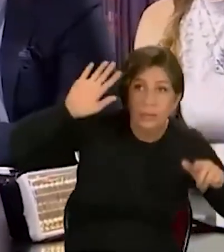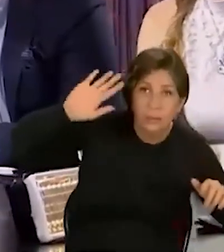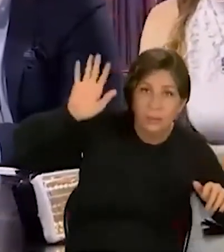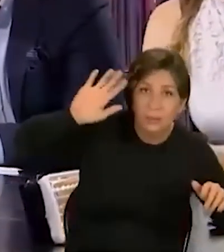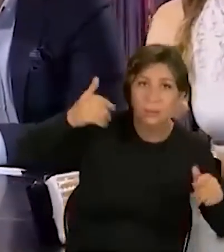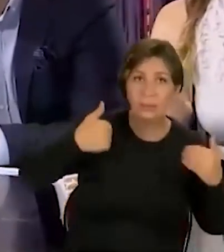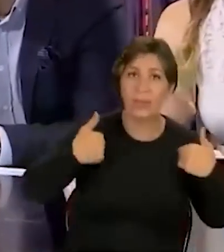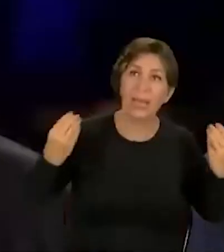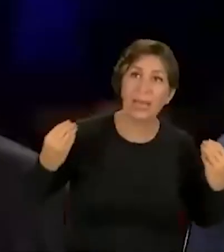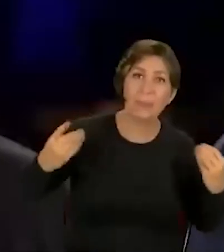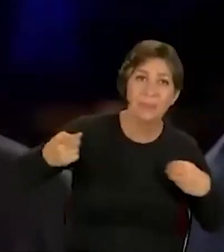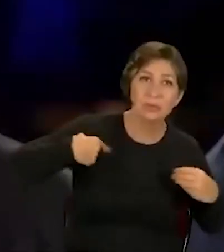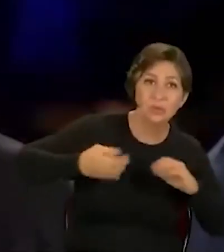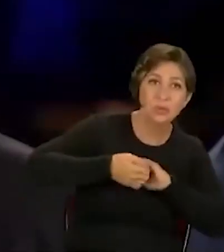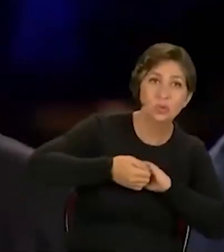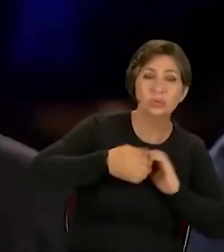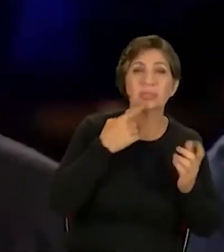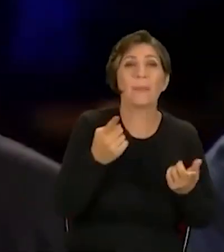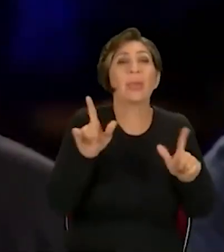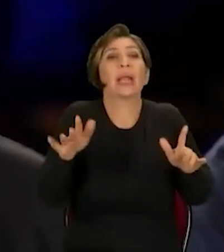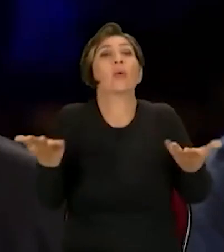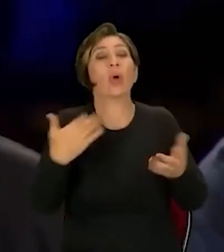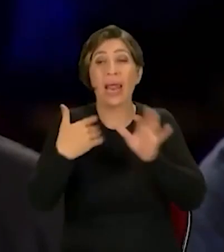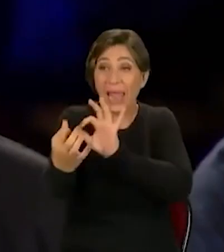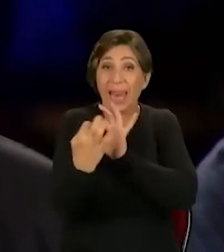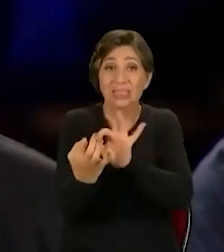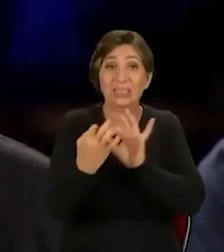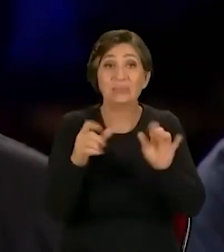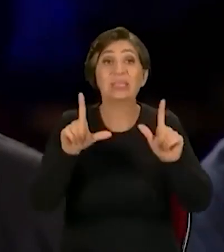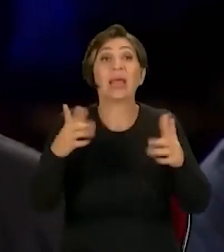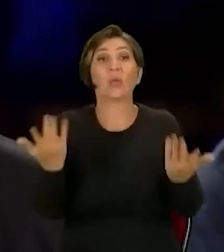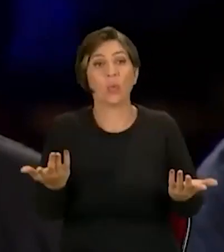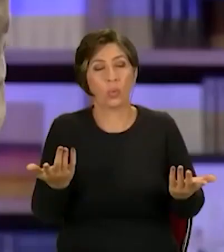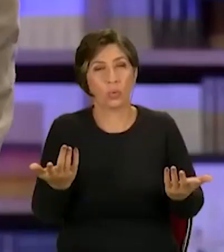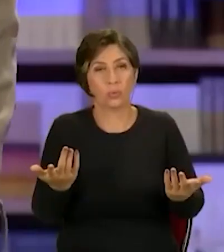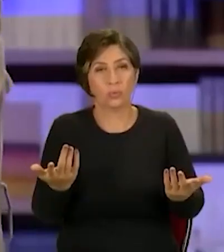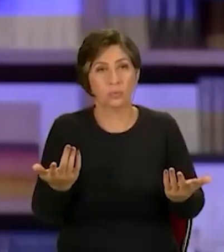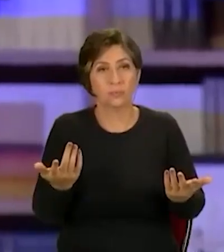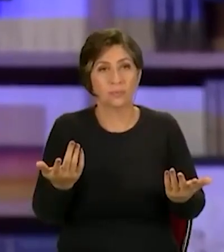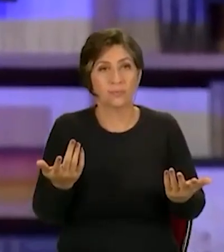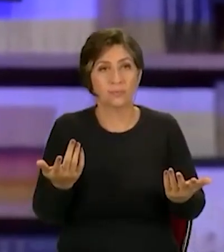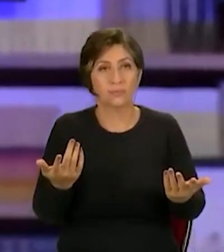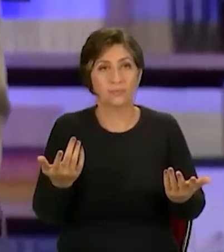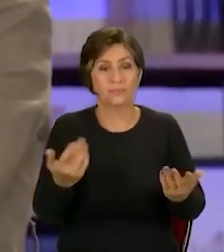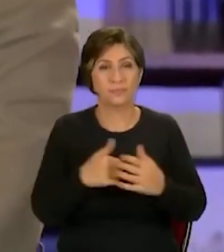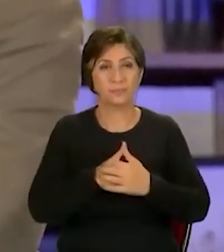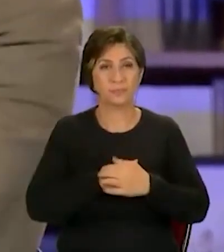ben dünyalıyım dememe gerek yok. Onunla iletişim kurmaya çalışmama da gerek yok. Yani şimdi